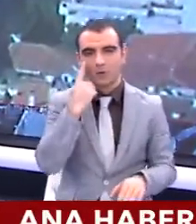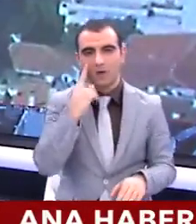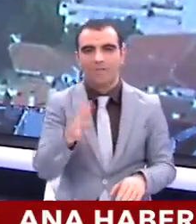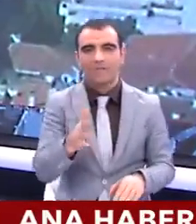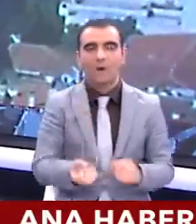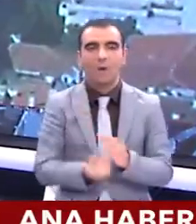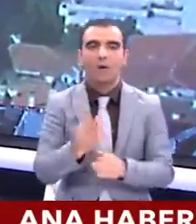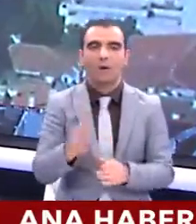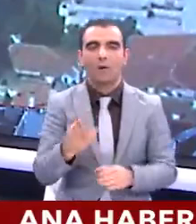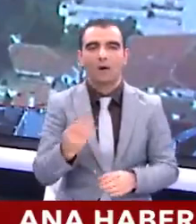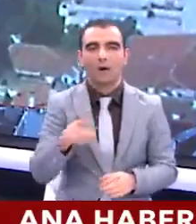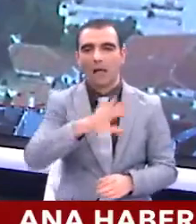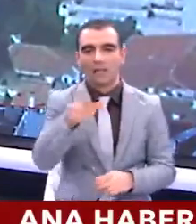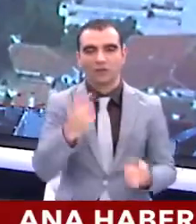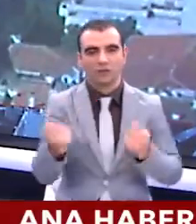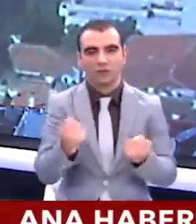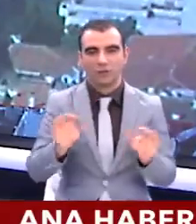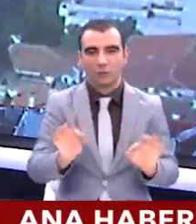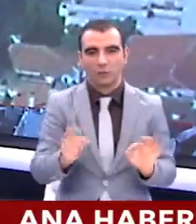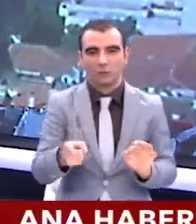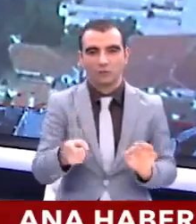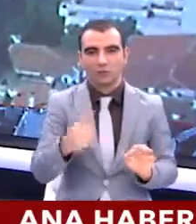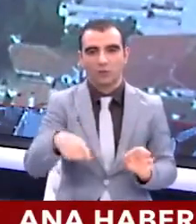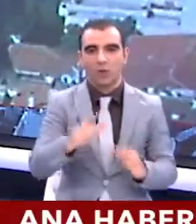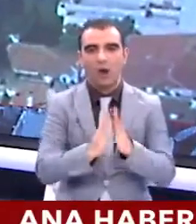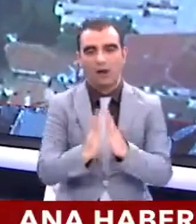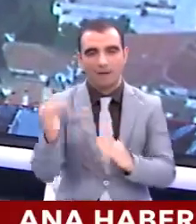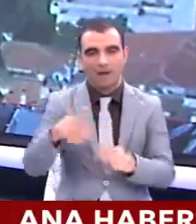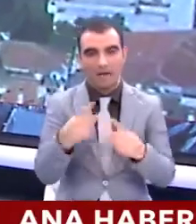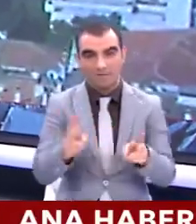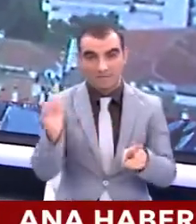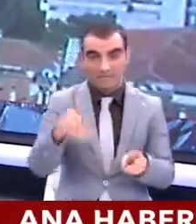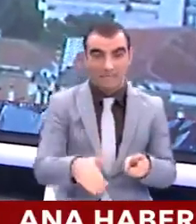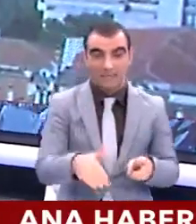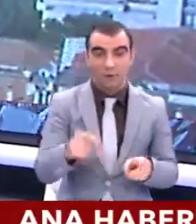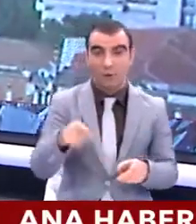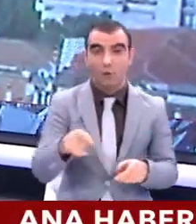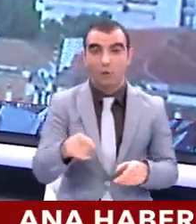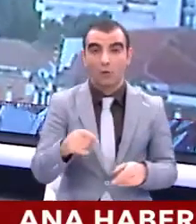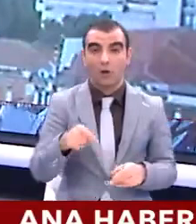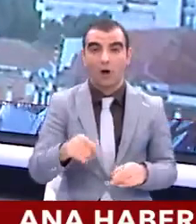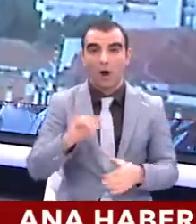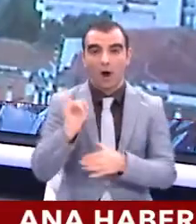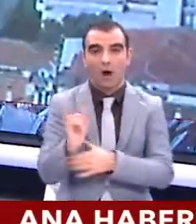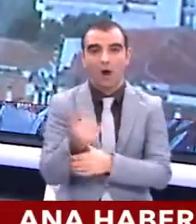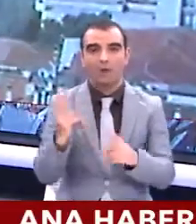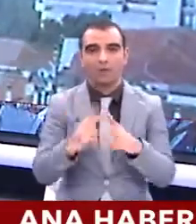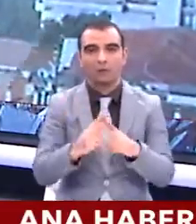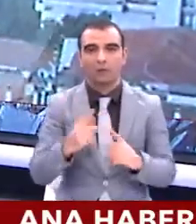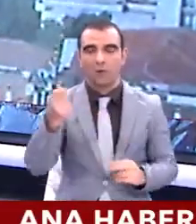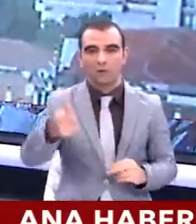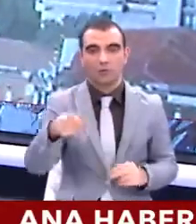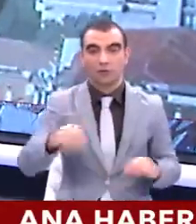bu bütün hükümetler döneminde oluyor ve bir genelde af getiriliyor ve en sonunda da tabii ki ağır faturalar ödeniyor